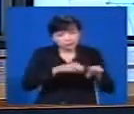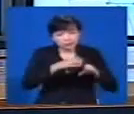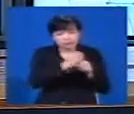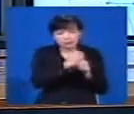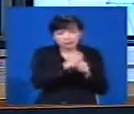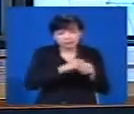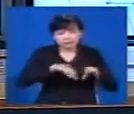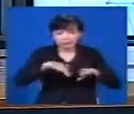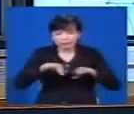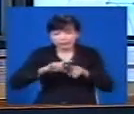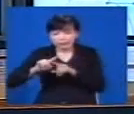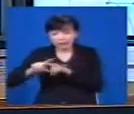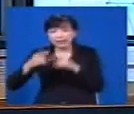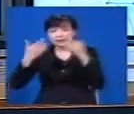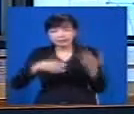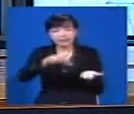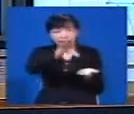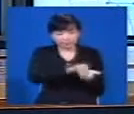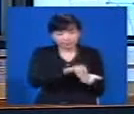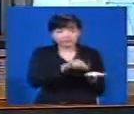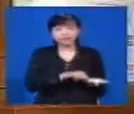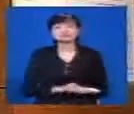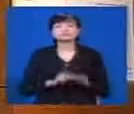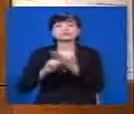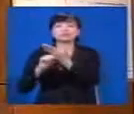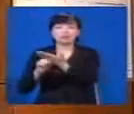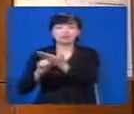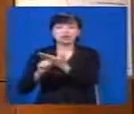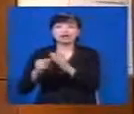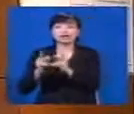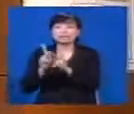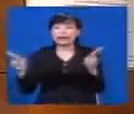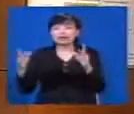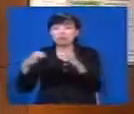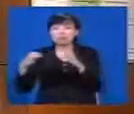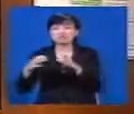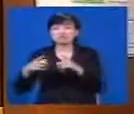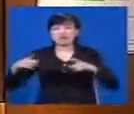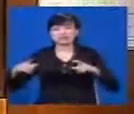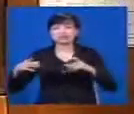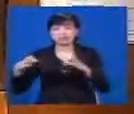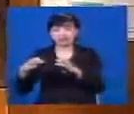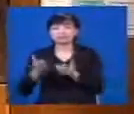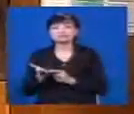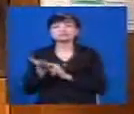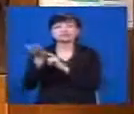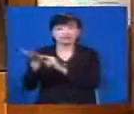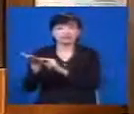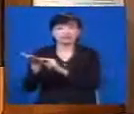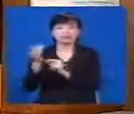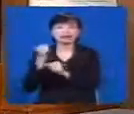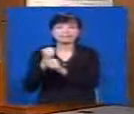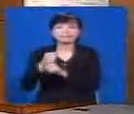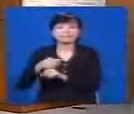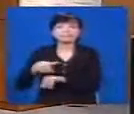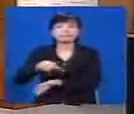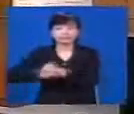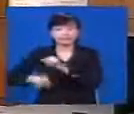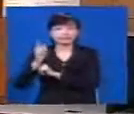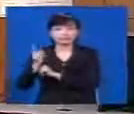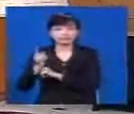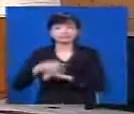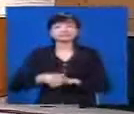ฐธรรมนูญเร ื่ องของการออกพรบนิรโทษกรรมอะไรต่างๆเหล่านี้เนี่ยรัฐบาลเดินหน้าอยู่นะฮะและก